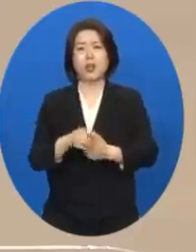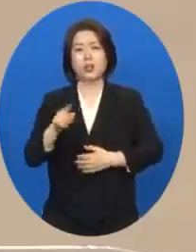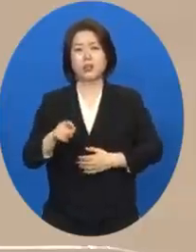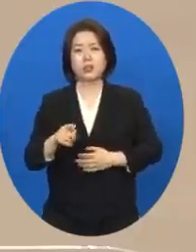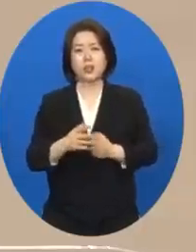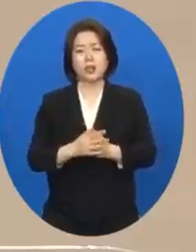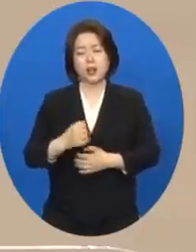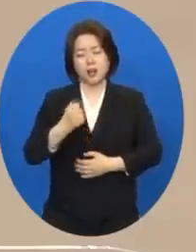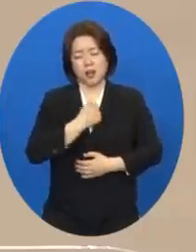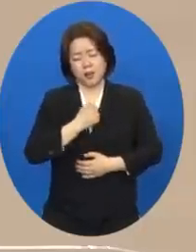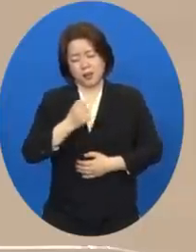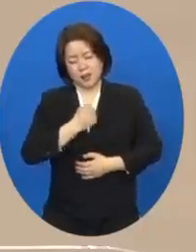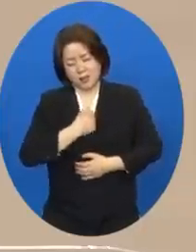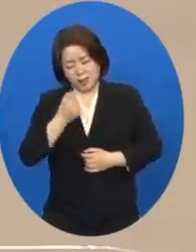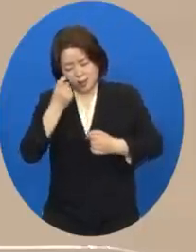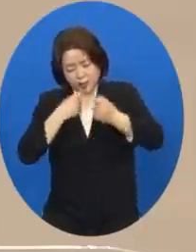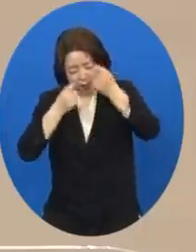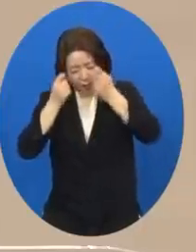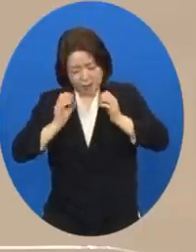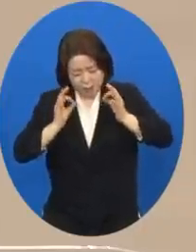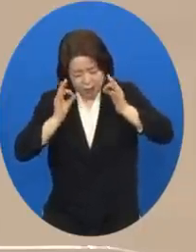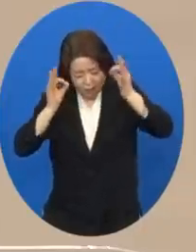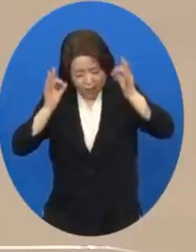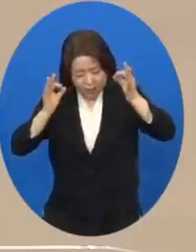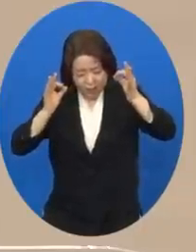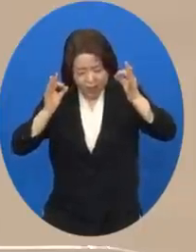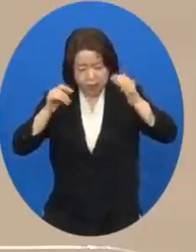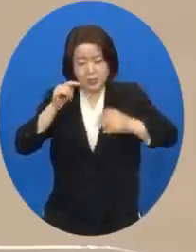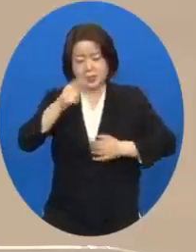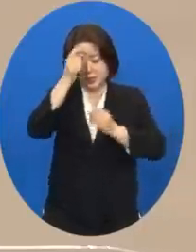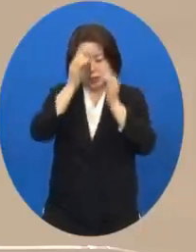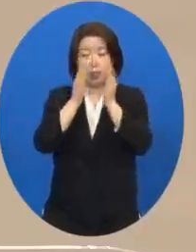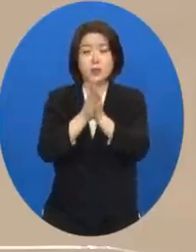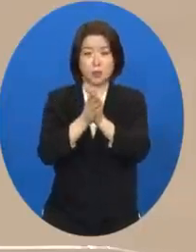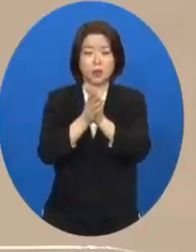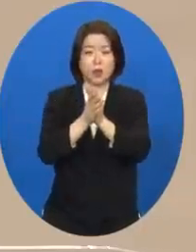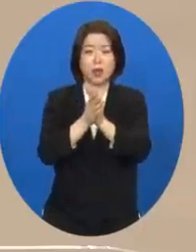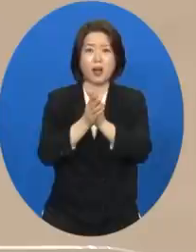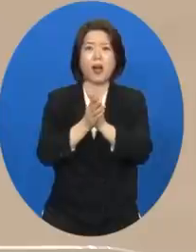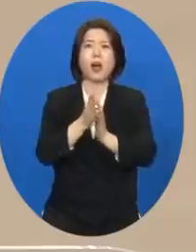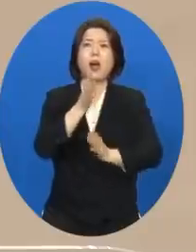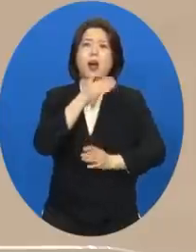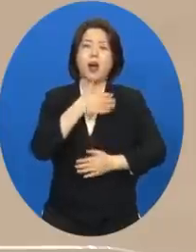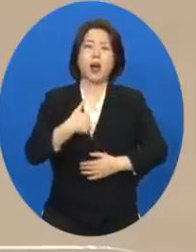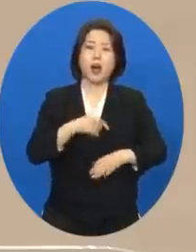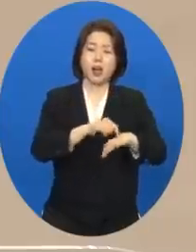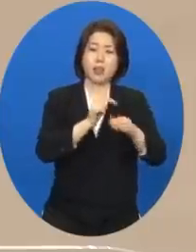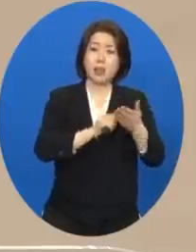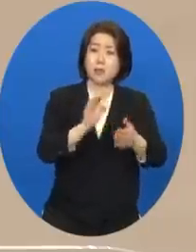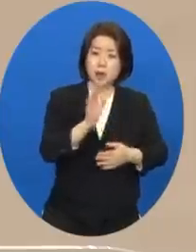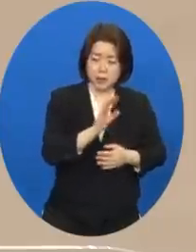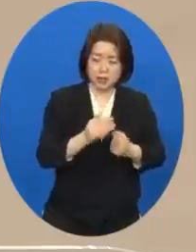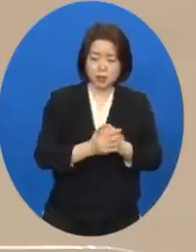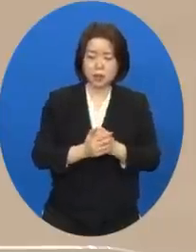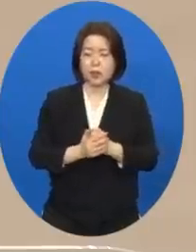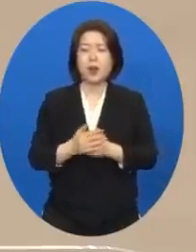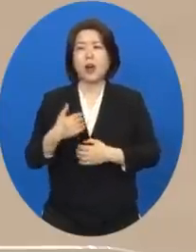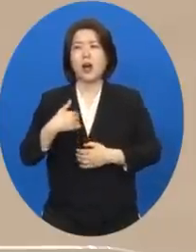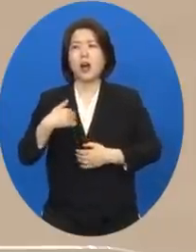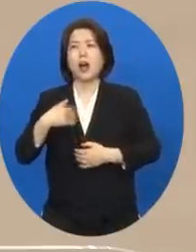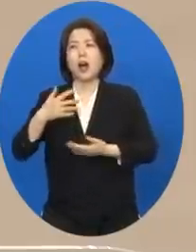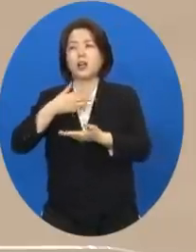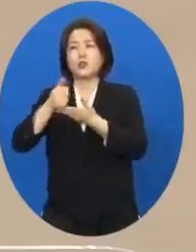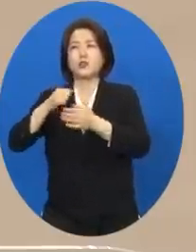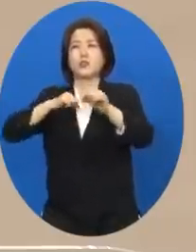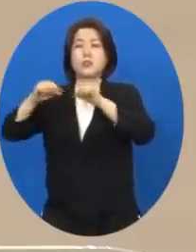개통 하며 간절했던 그 눈물의 기도가 크게 주님의 역사인 것 그게 다